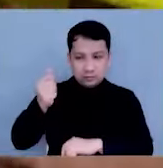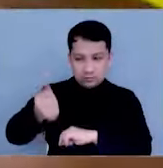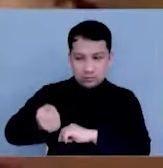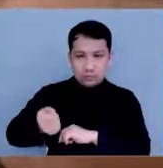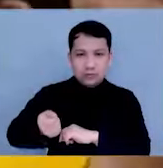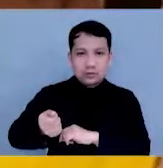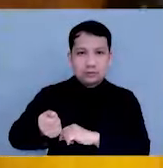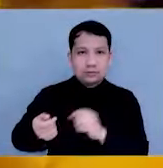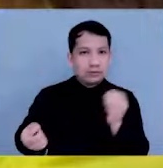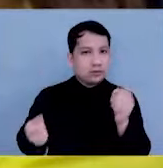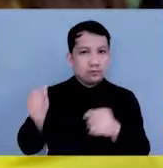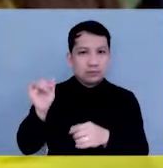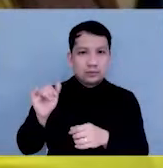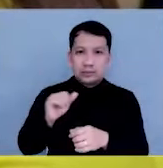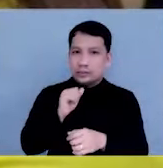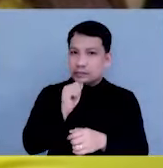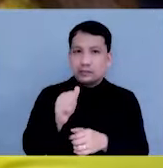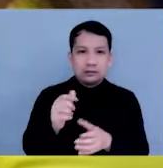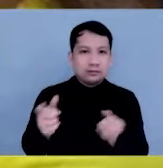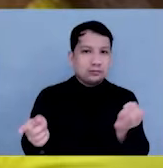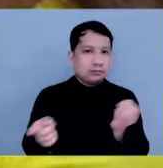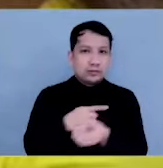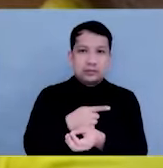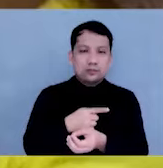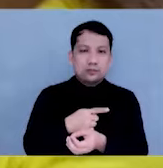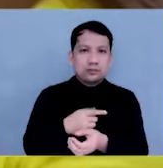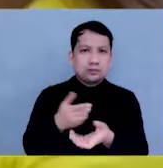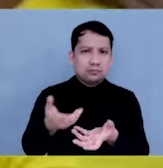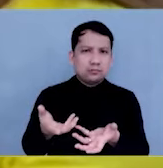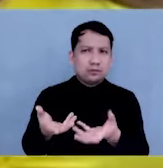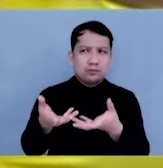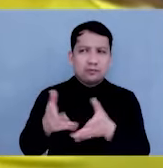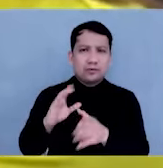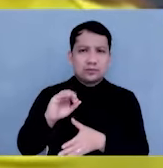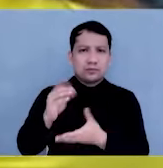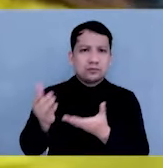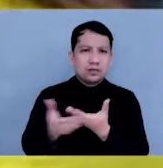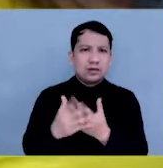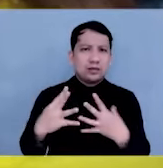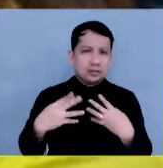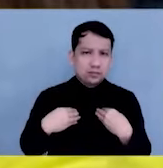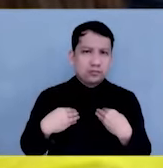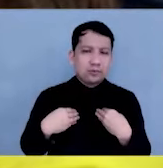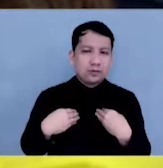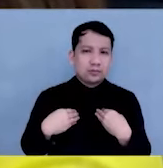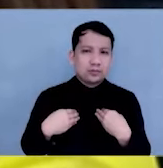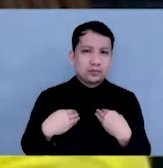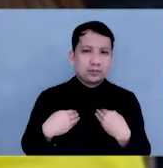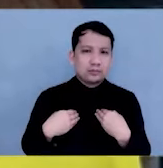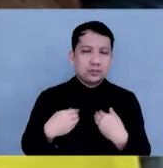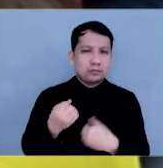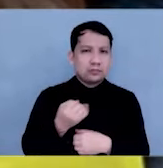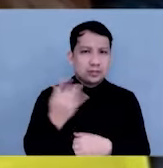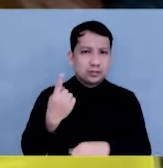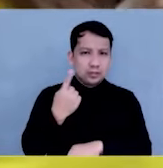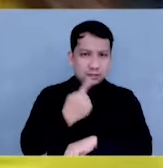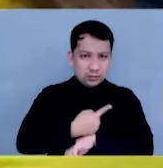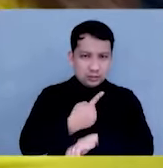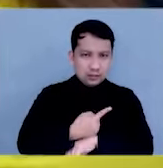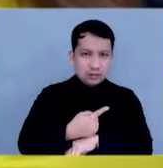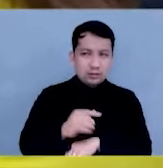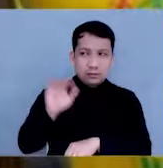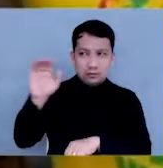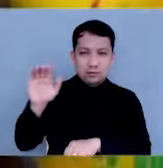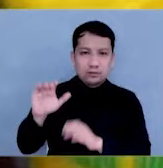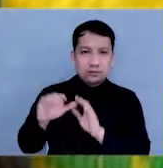perpetual disqualification. Kaya valid pa raw ang inihaing COC ni Rama. May ilang araw pa rin siya para umapila sa